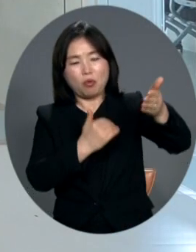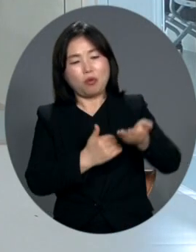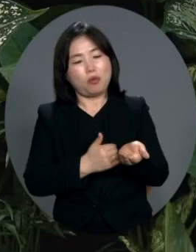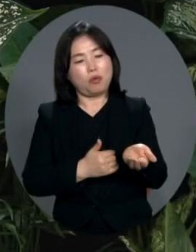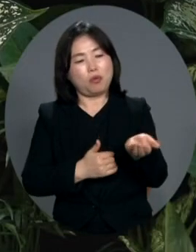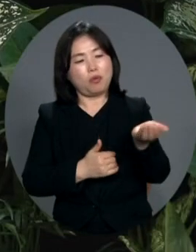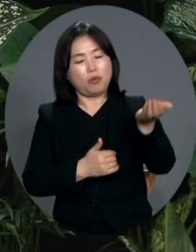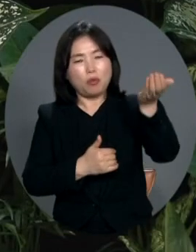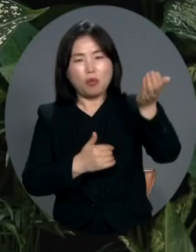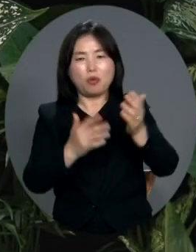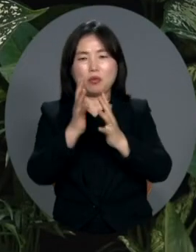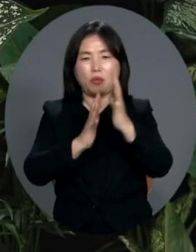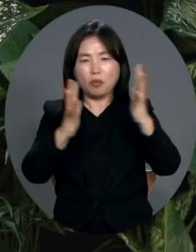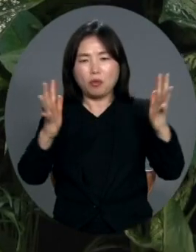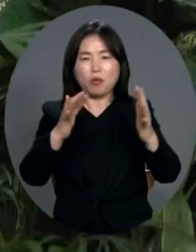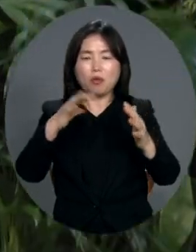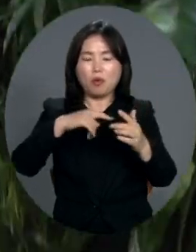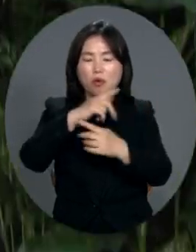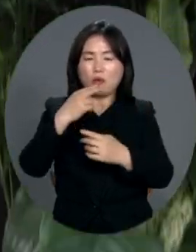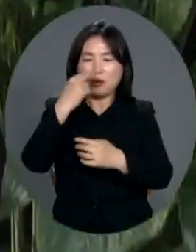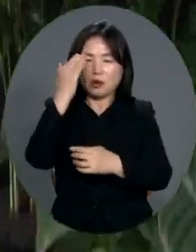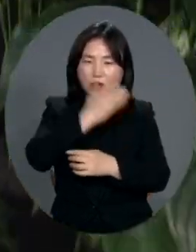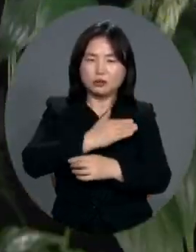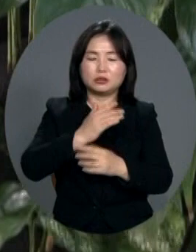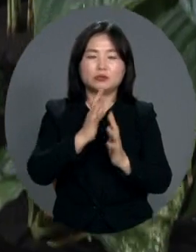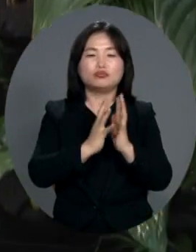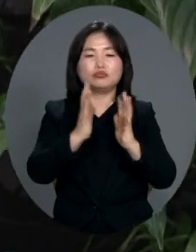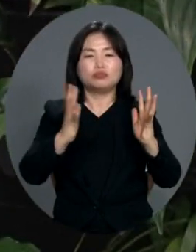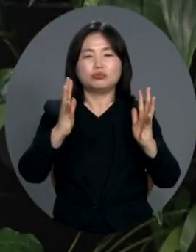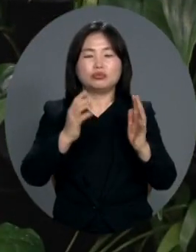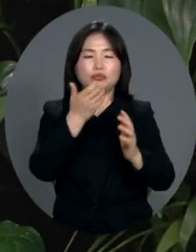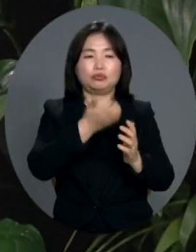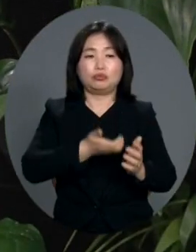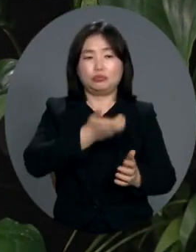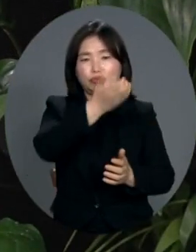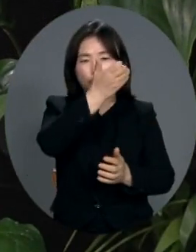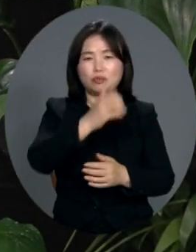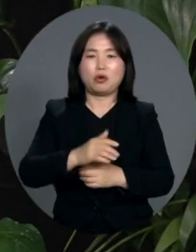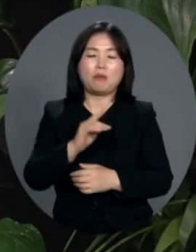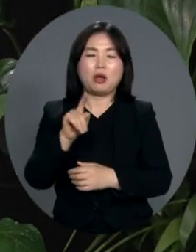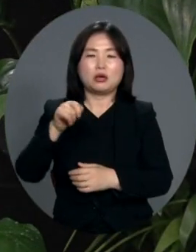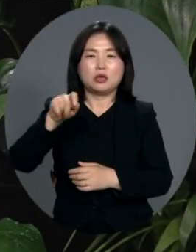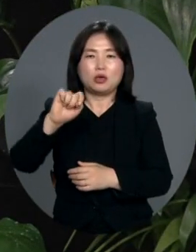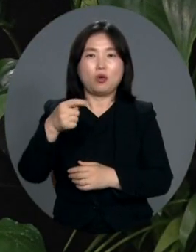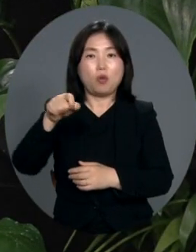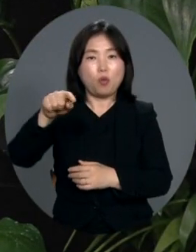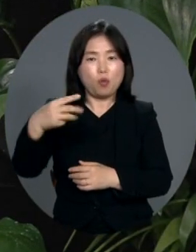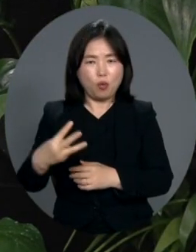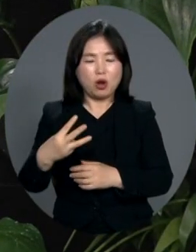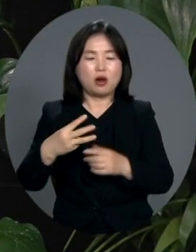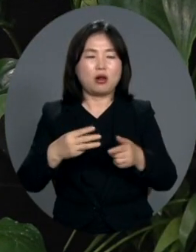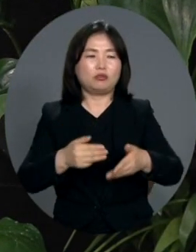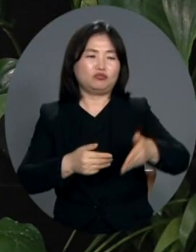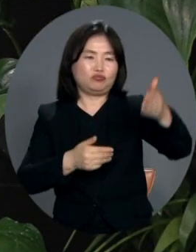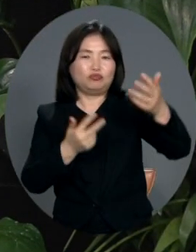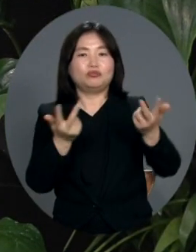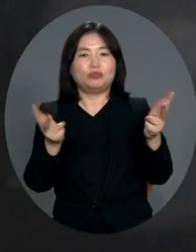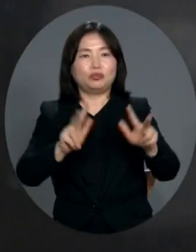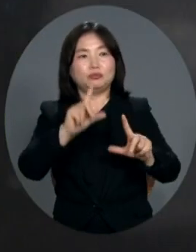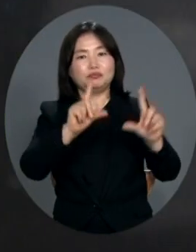세우고 실내 정화 효과가 탁월한 식물들로 꾸민 바이오월, 이른바 실내 수직